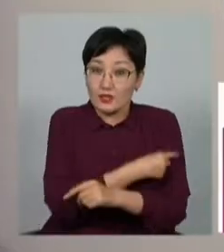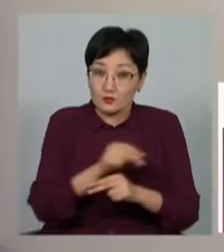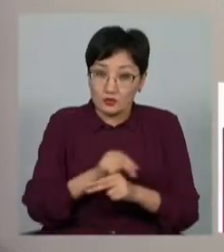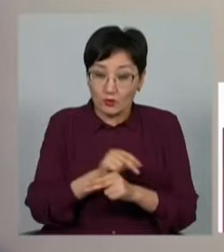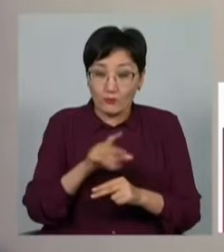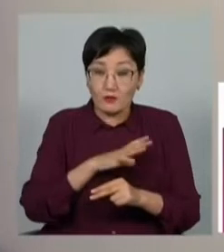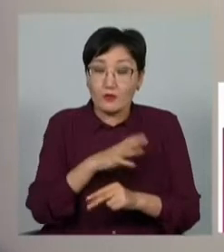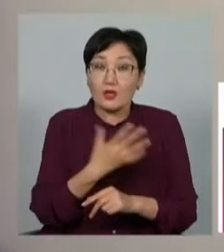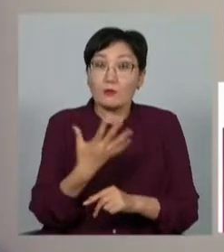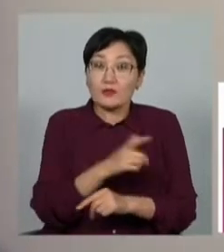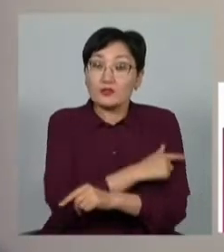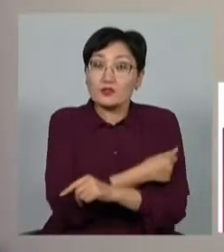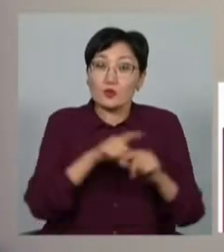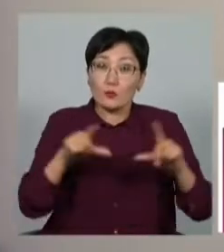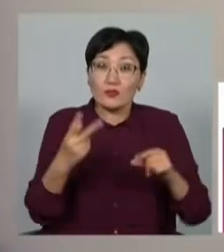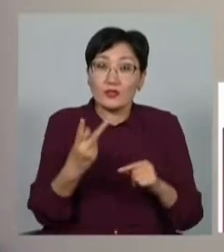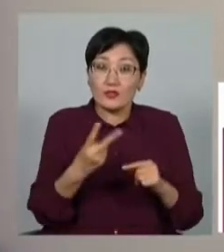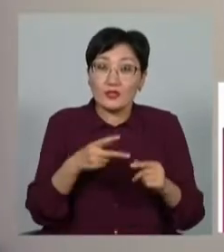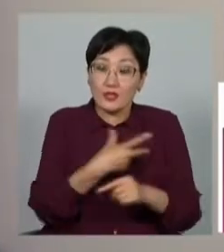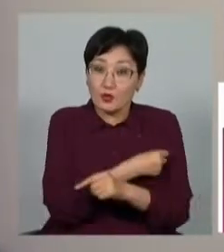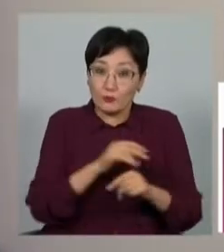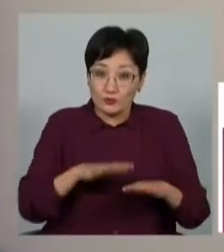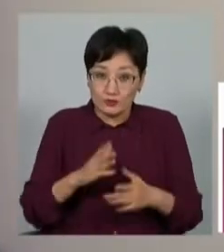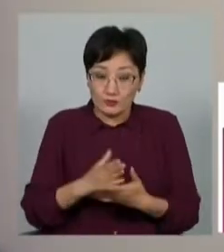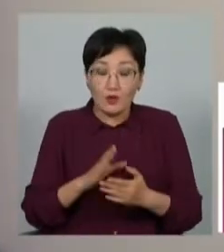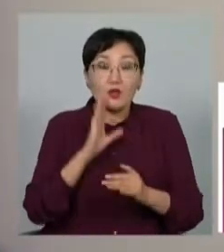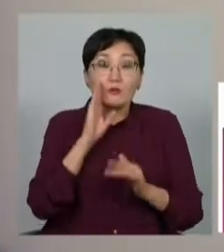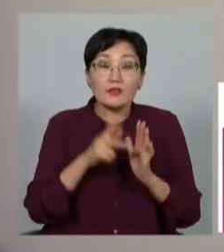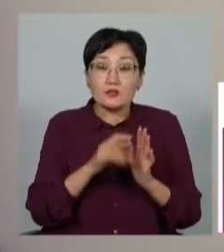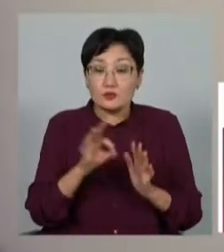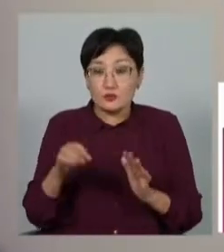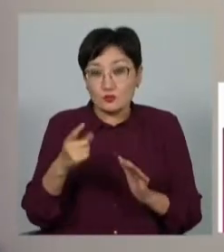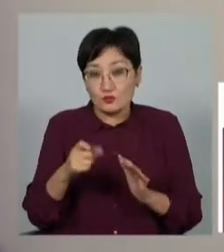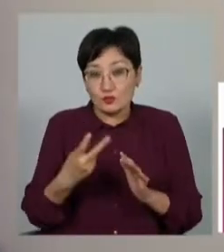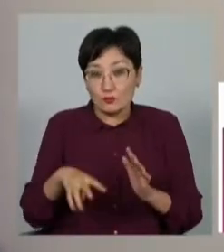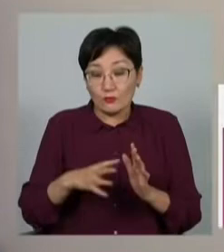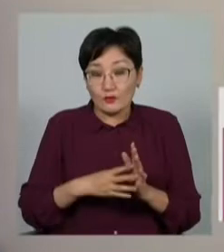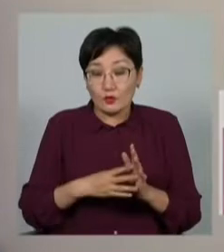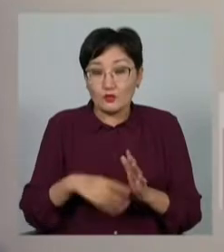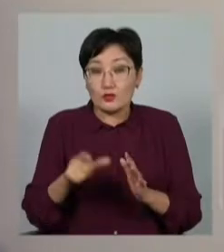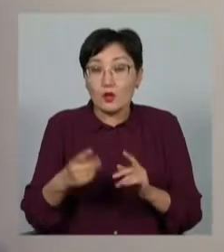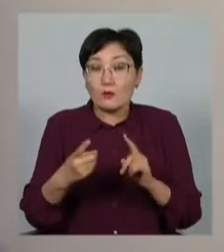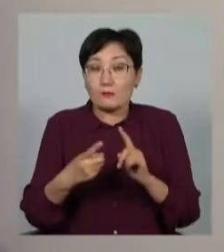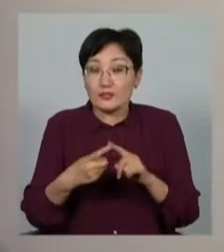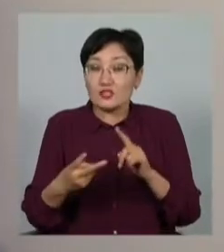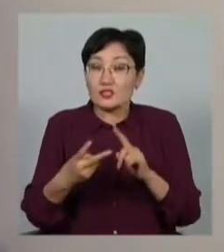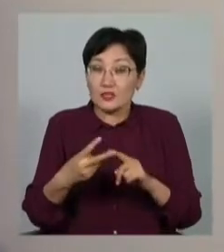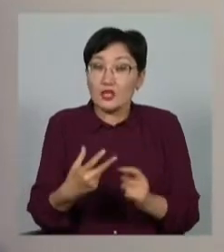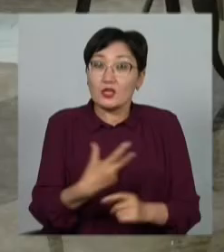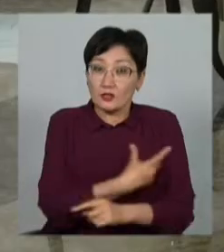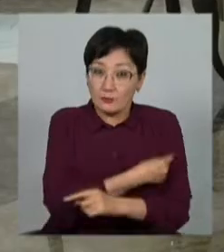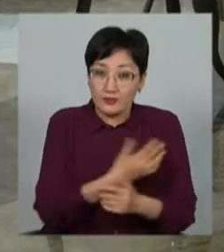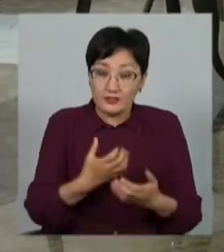қазір 5-ші клиникалық аурухананың 2 пунктіндеміз. Мұны таңғы 8-ден бастап 129 адам 2-ші және 1-ші компонентті